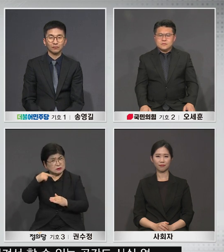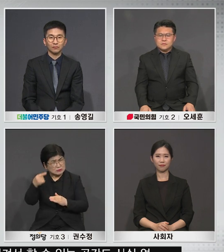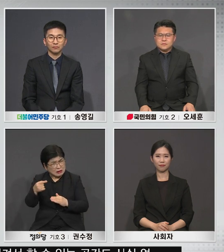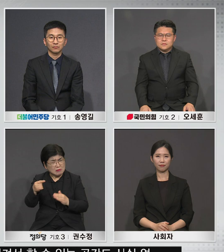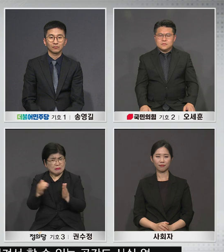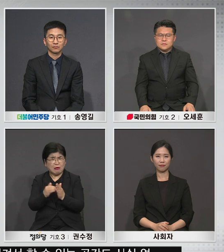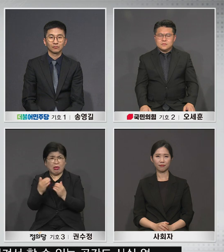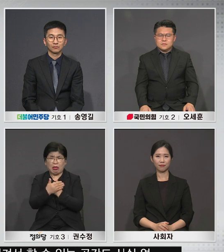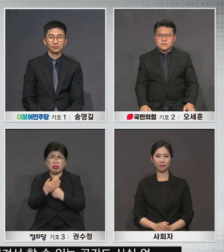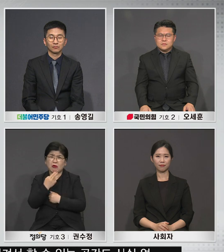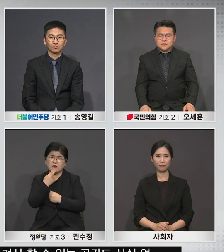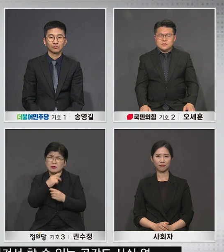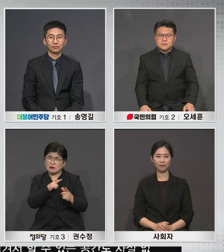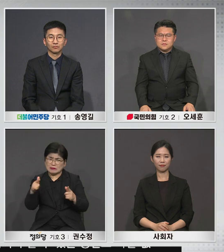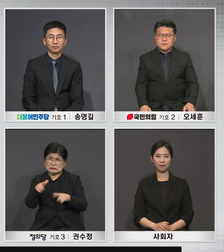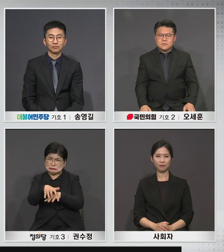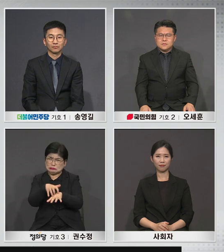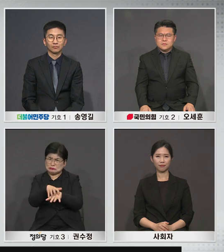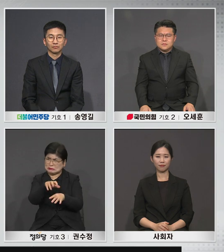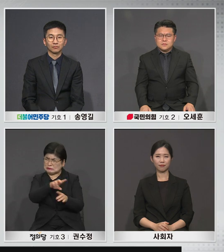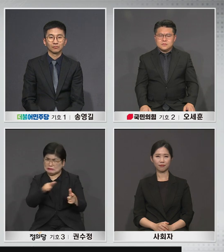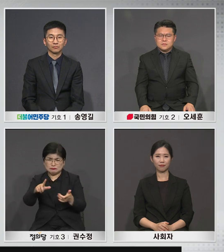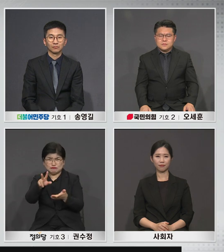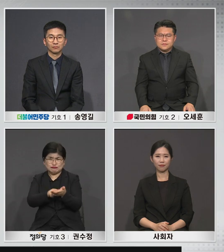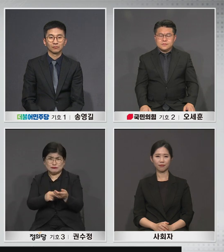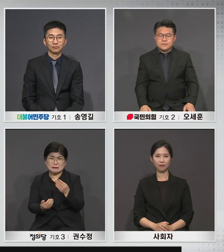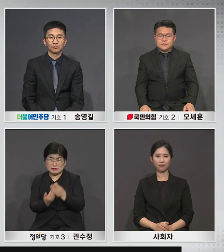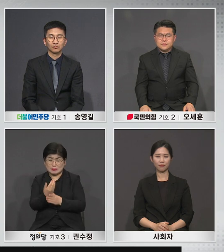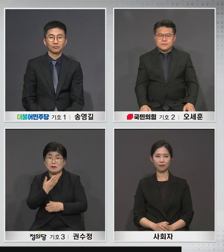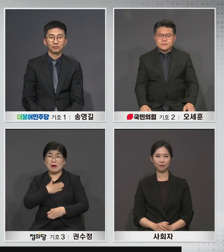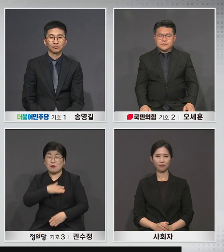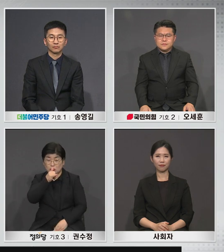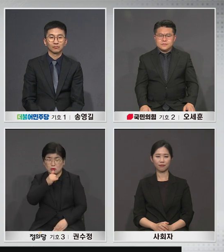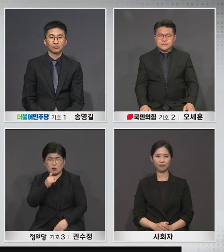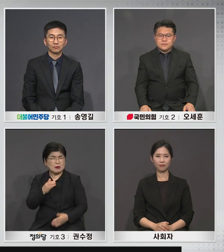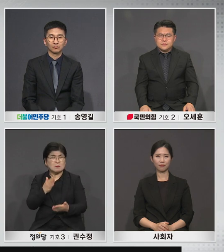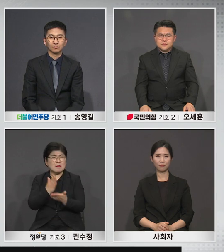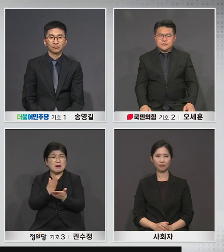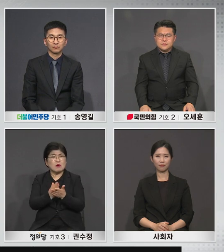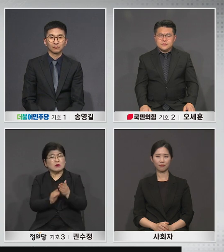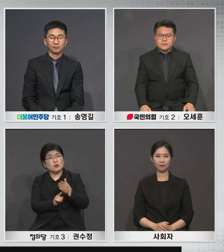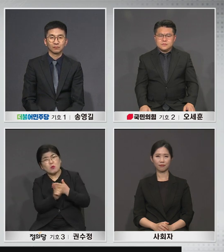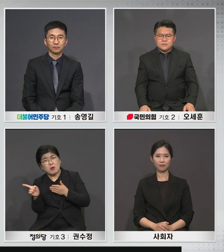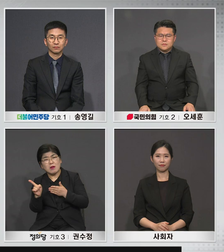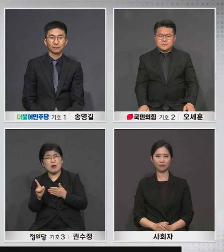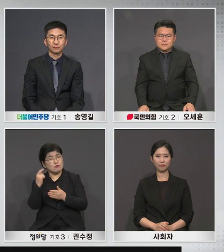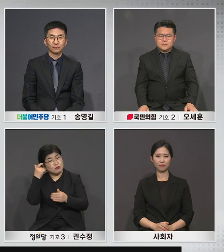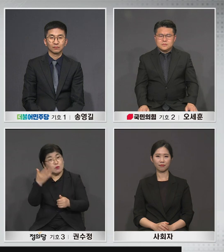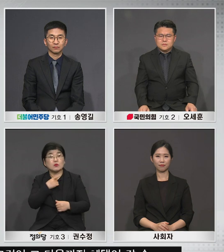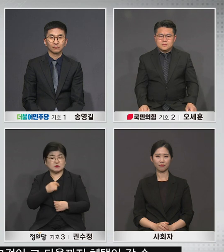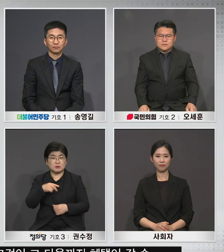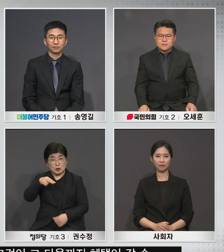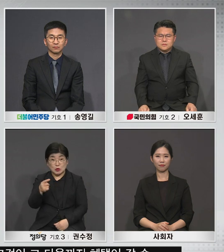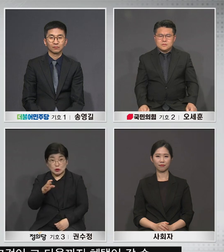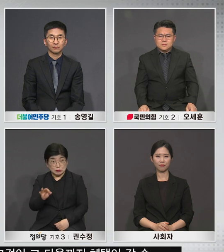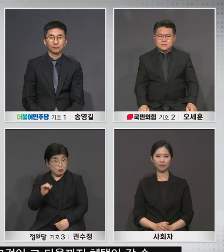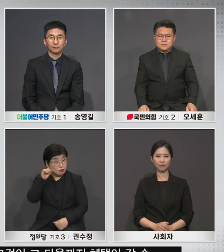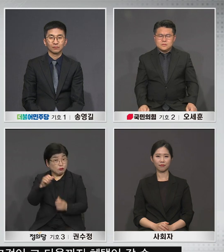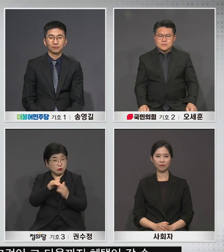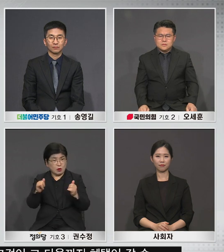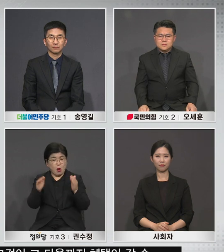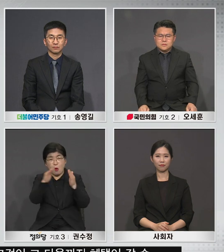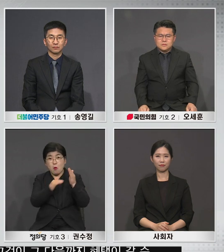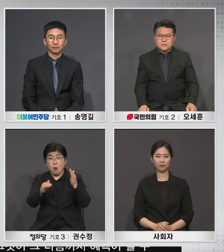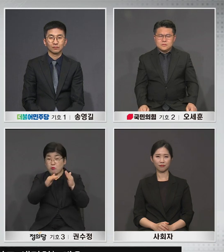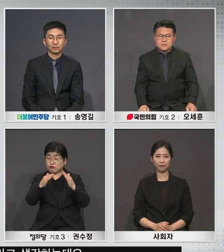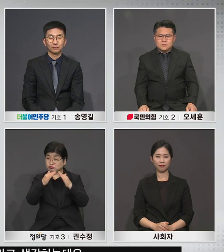이 구조를 가지고 있다는 것도 대단히 큰 문제라고 생각하는데요. 저는 다른 문제를 좀 질문을 드리려고 합니다. 송영길 후보님께서는 공공주택과